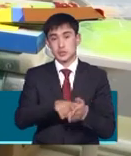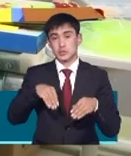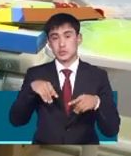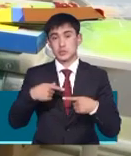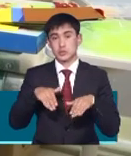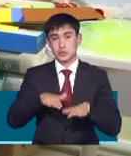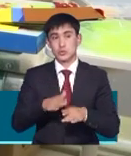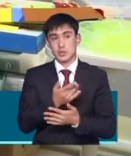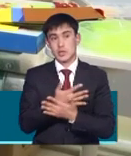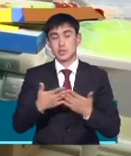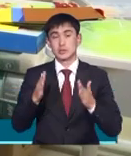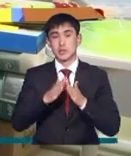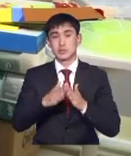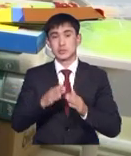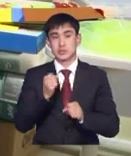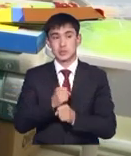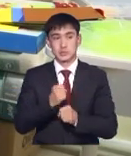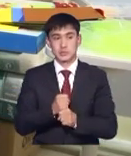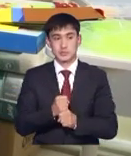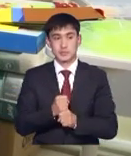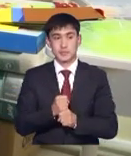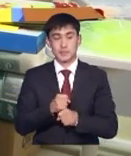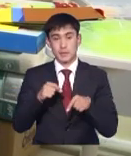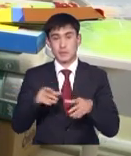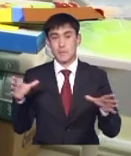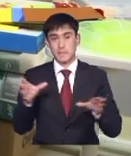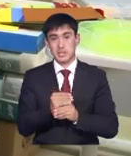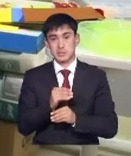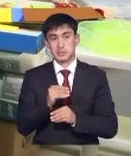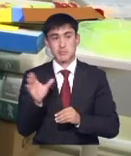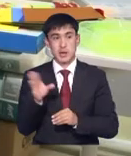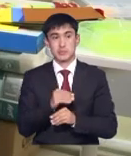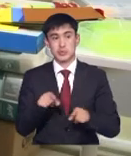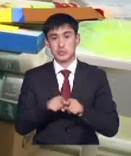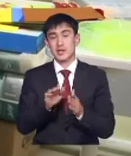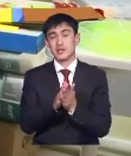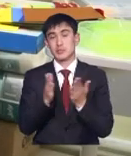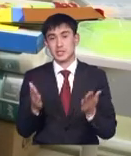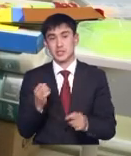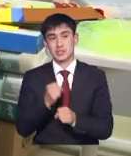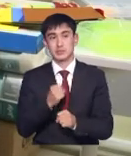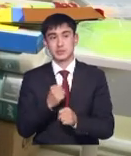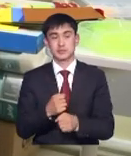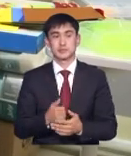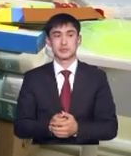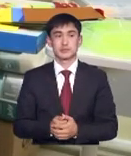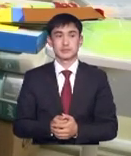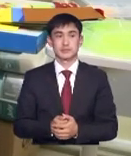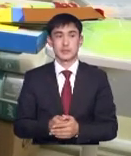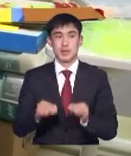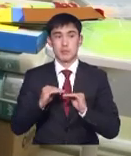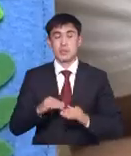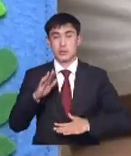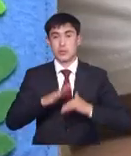бар, әртүрлі заттар өздері үйден жасайды. Мына жерде біз бірлесіп барлығымыз осындай кітапшалар жасаймыз.